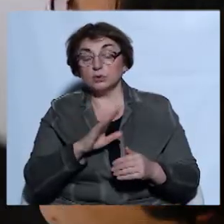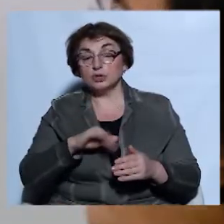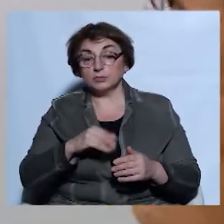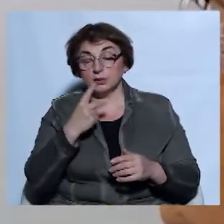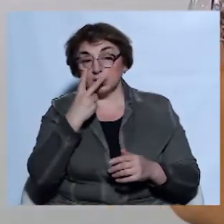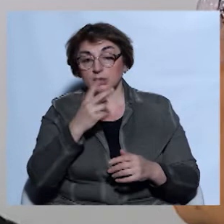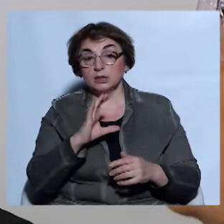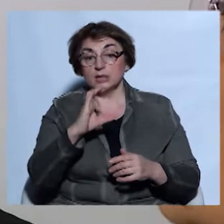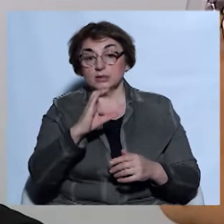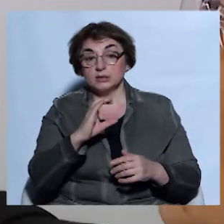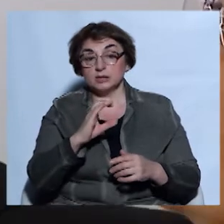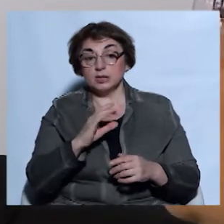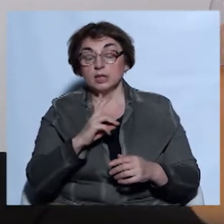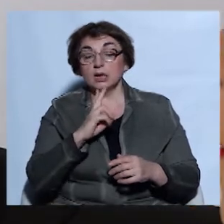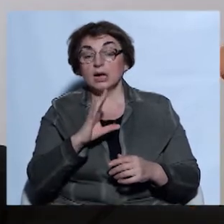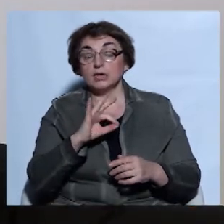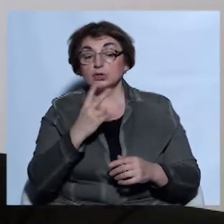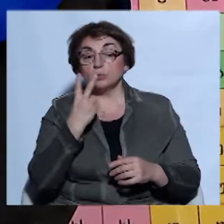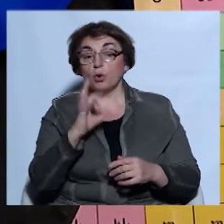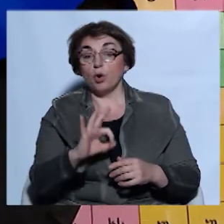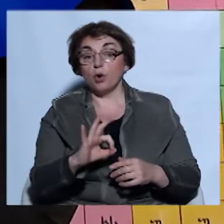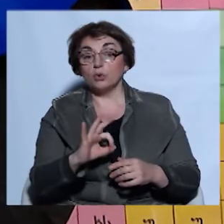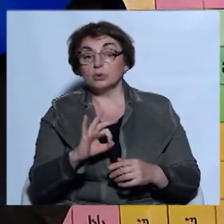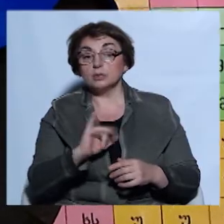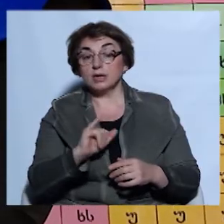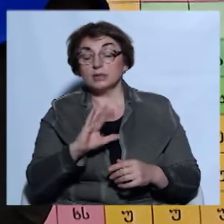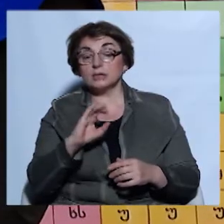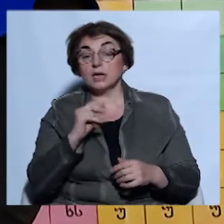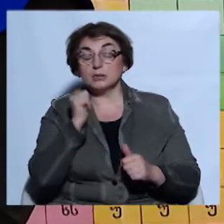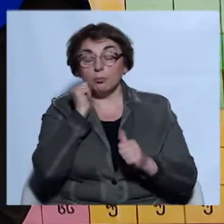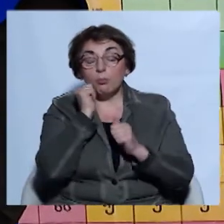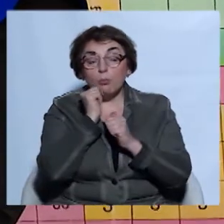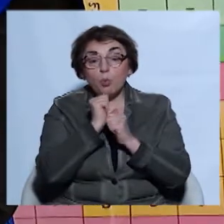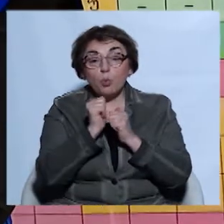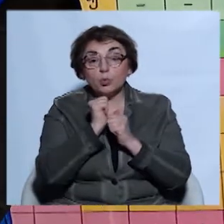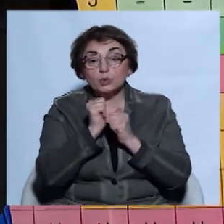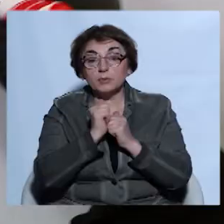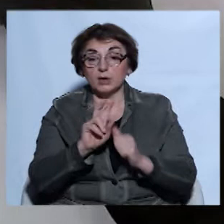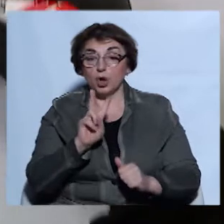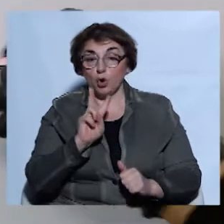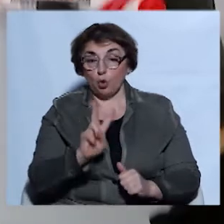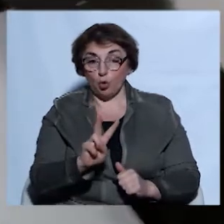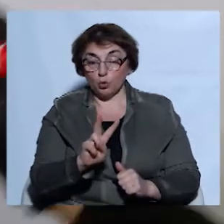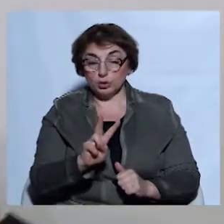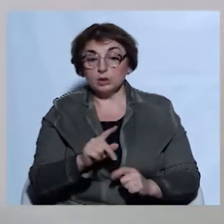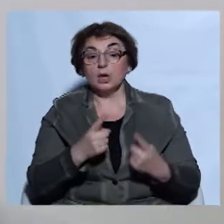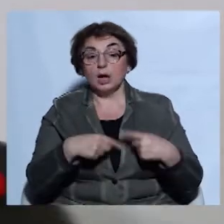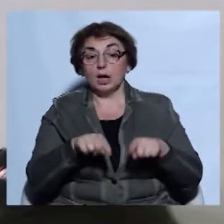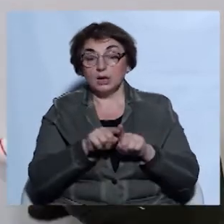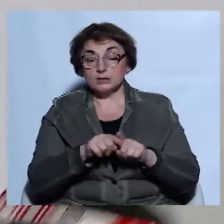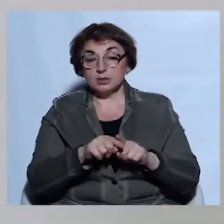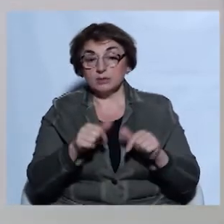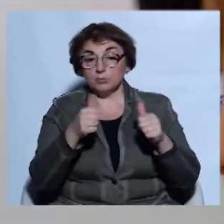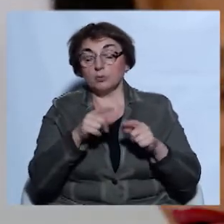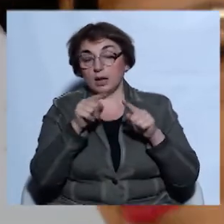შემდეგი გამოსახულების. კალციუმ O, სადაც კალციუმი მუდმივ ვალენტიანია და 2-ვალენტიანია, გრაფიკული